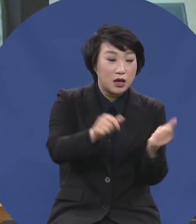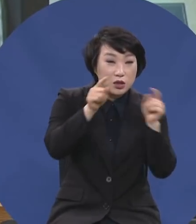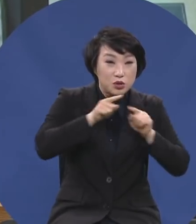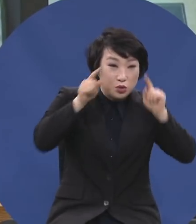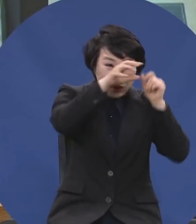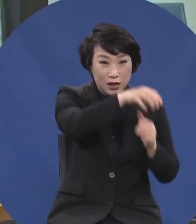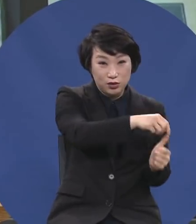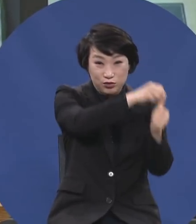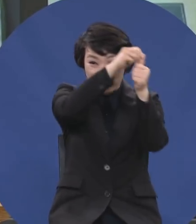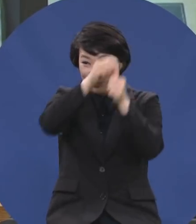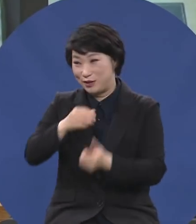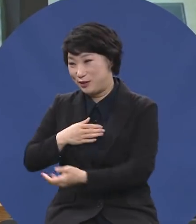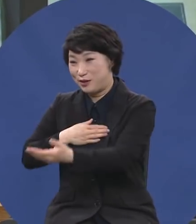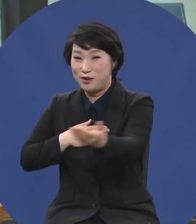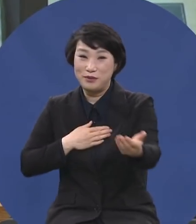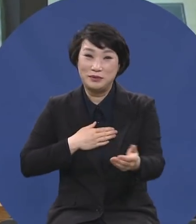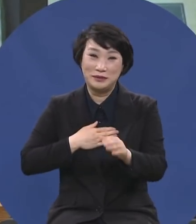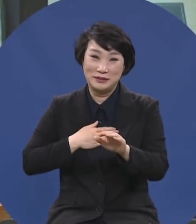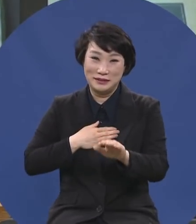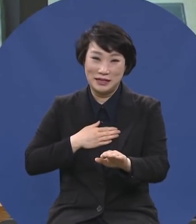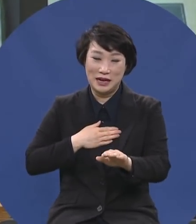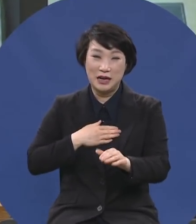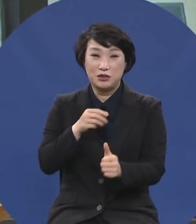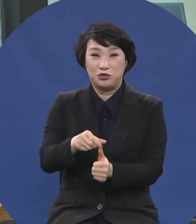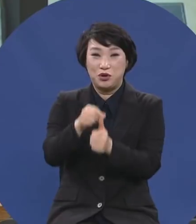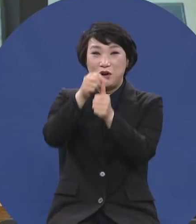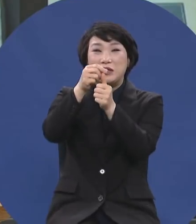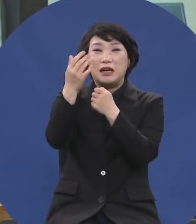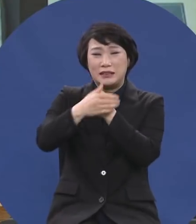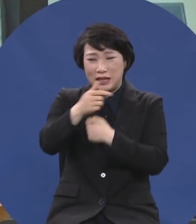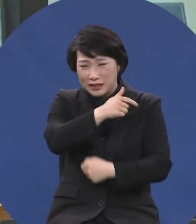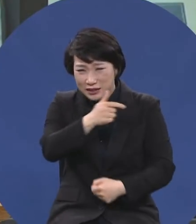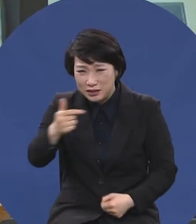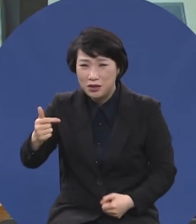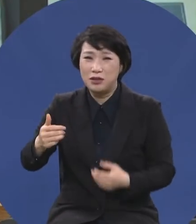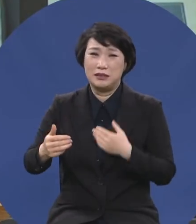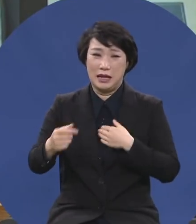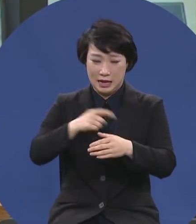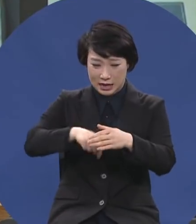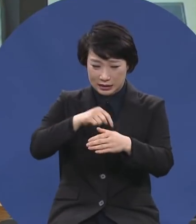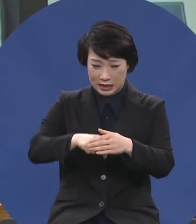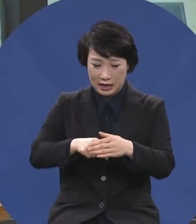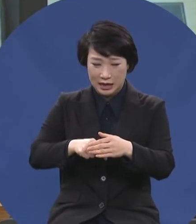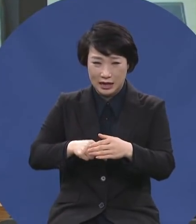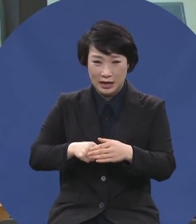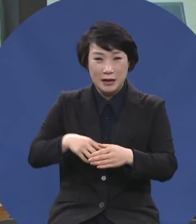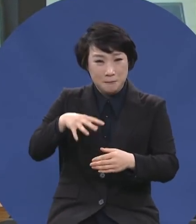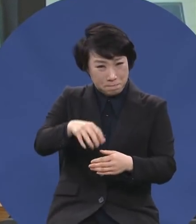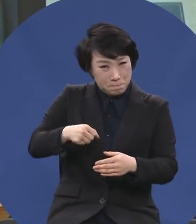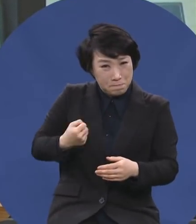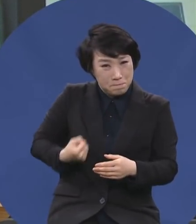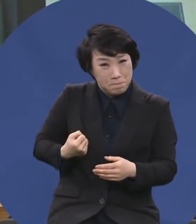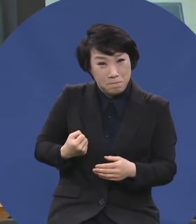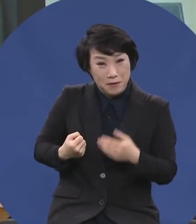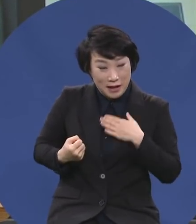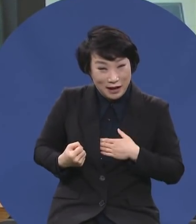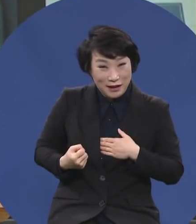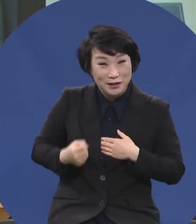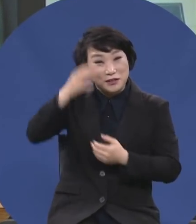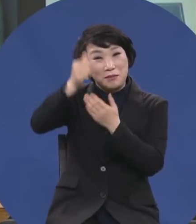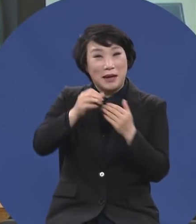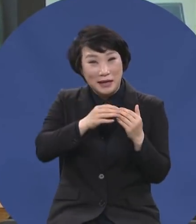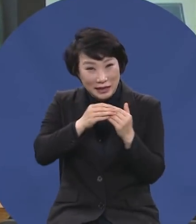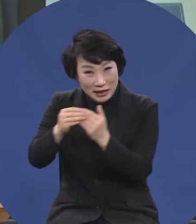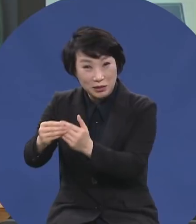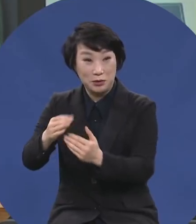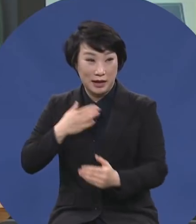지옥에서 구원받은 자들이요, 구원의 그것인 은혜를 내 손에 뭉쳐지고 성령이